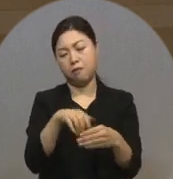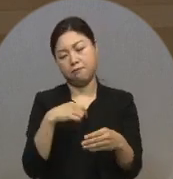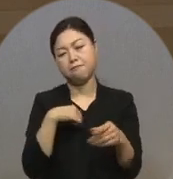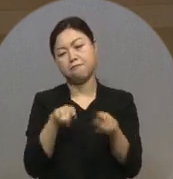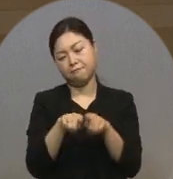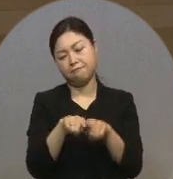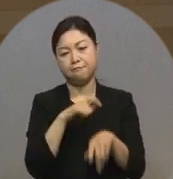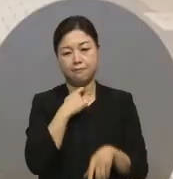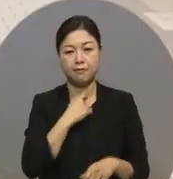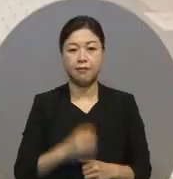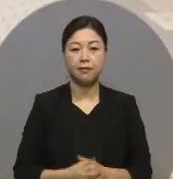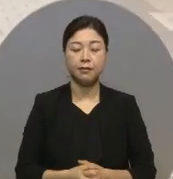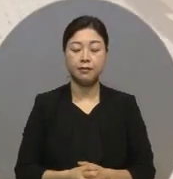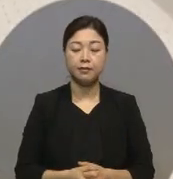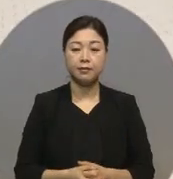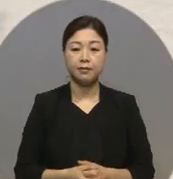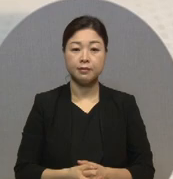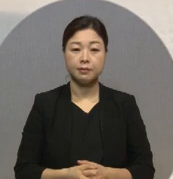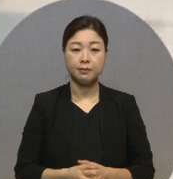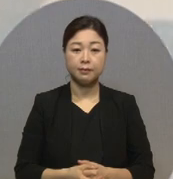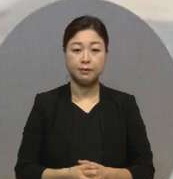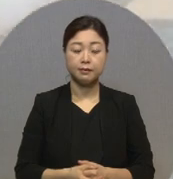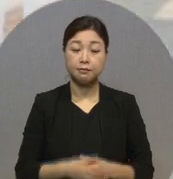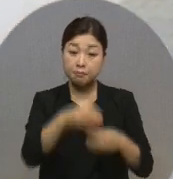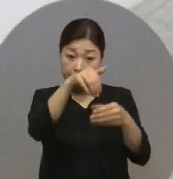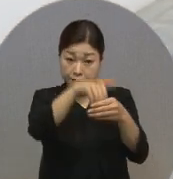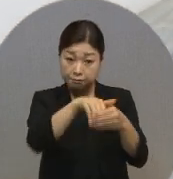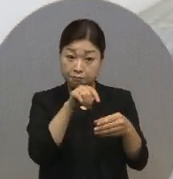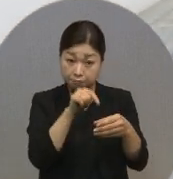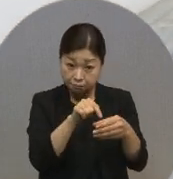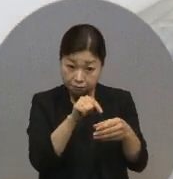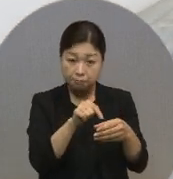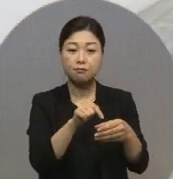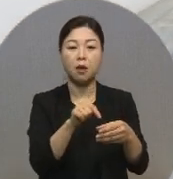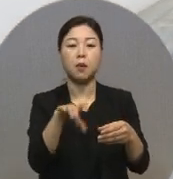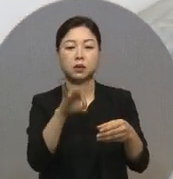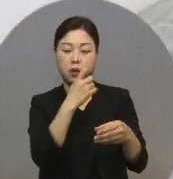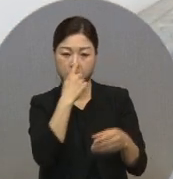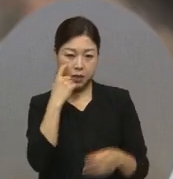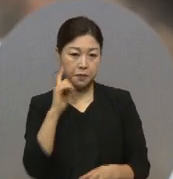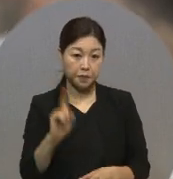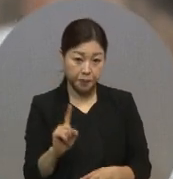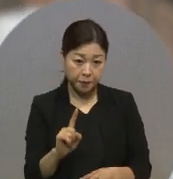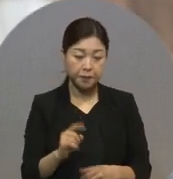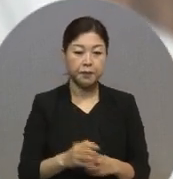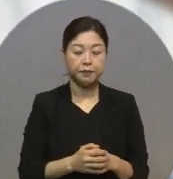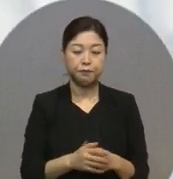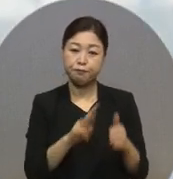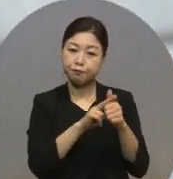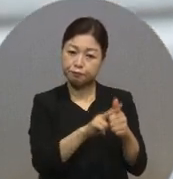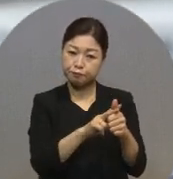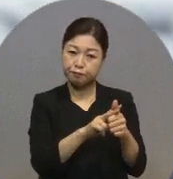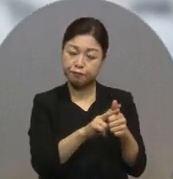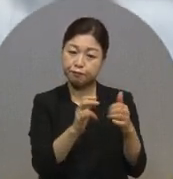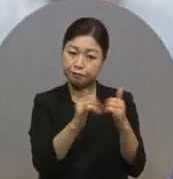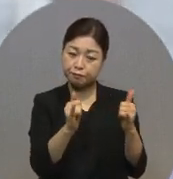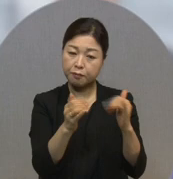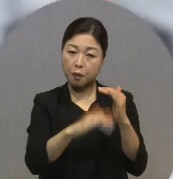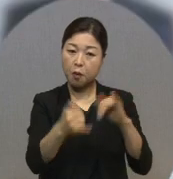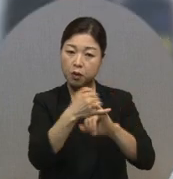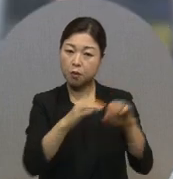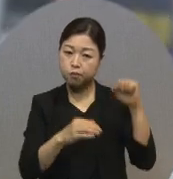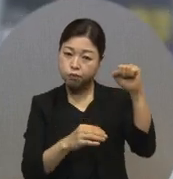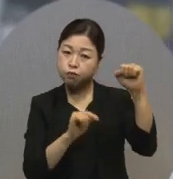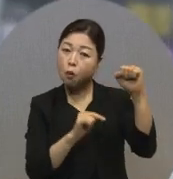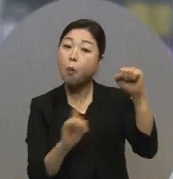사람들하고 더불어 살아갔으면 좋겠습니다. 선거를 위해 먼저 확인하는 것은 각 후보가 어떤 공약을 갖고 우리 지역을